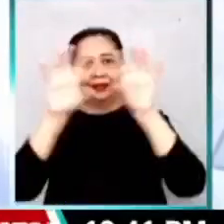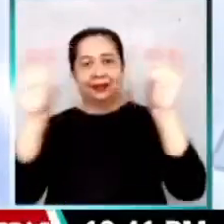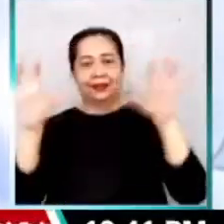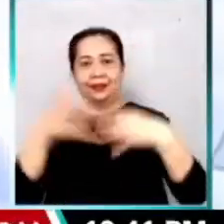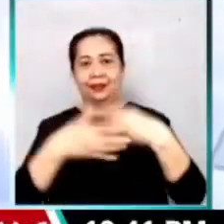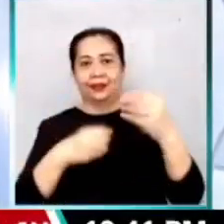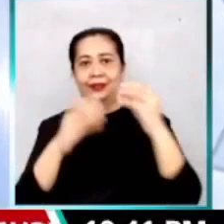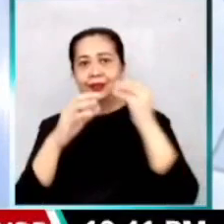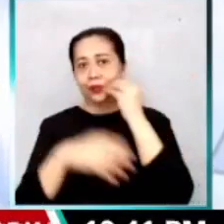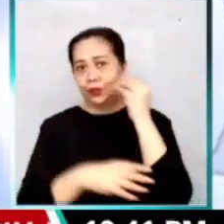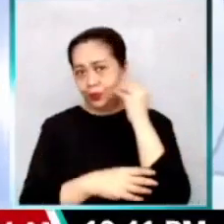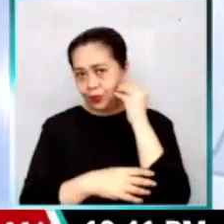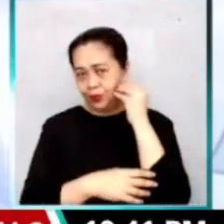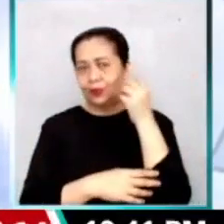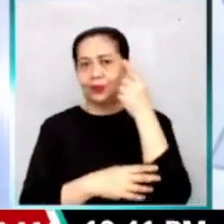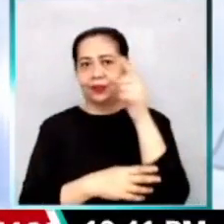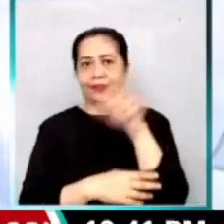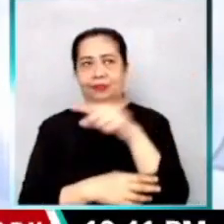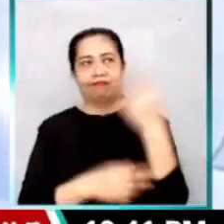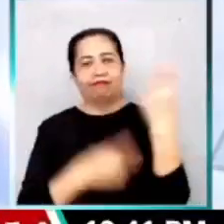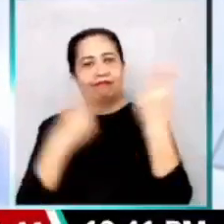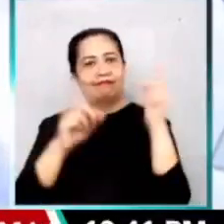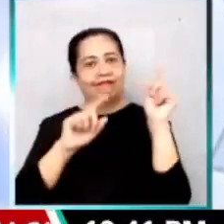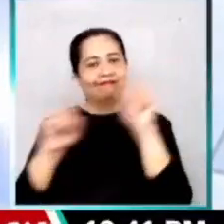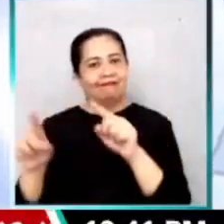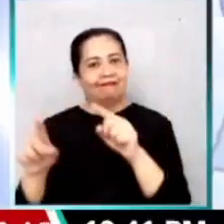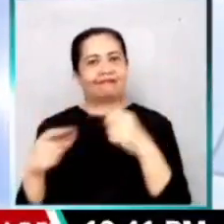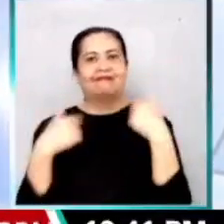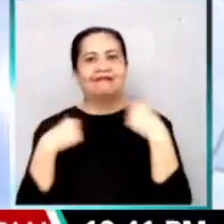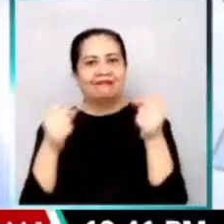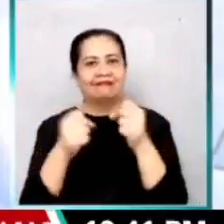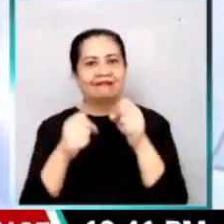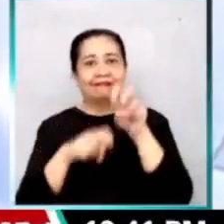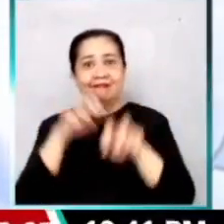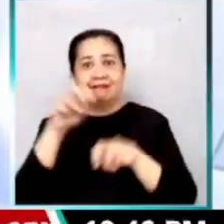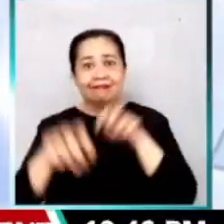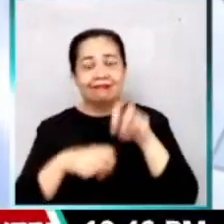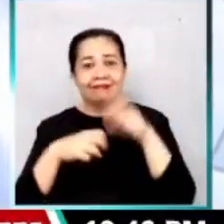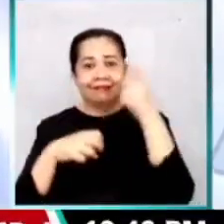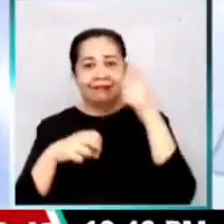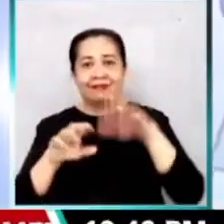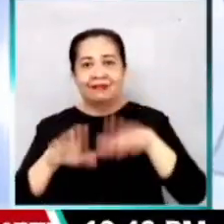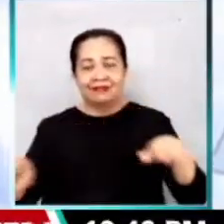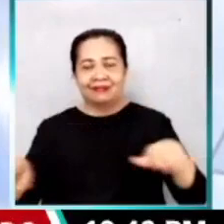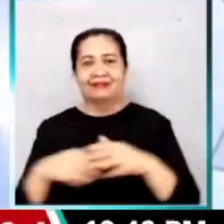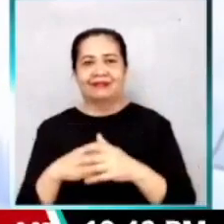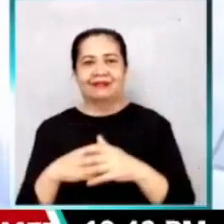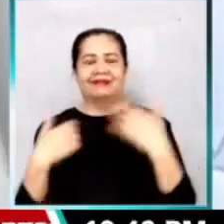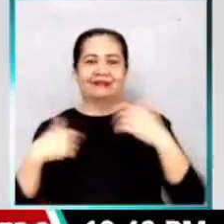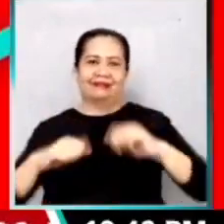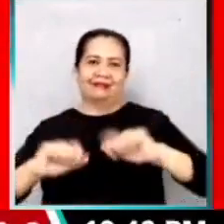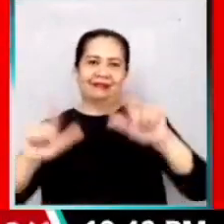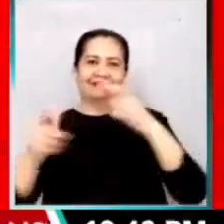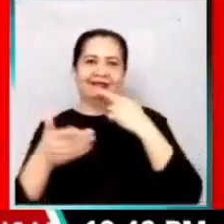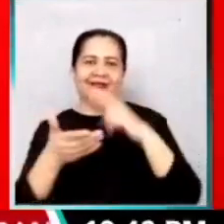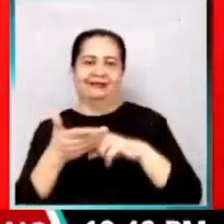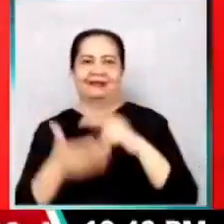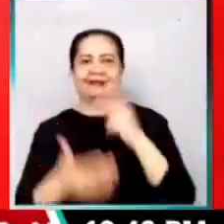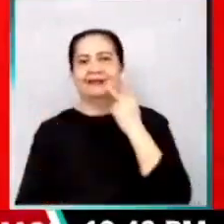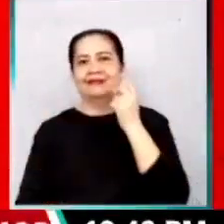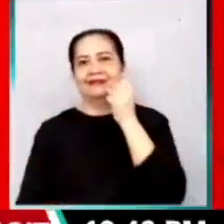bahay para sa mga dumarayo. May mini rides pa para sa mga bata. May live report si Katrina Son.